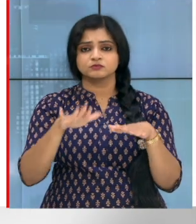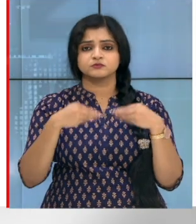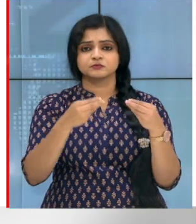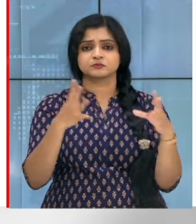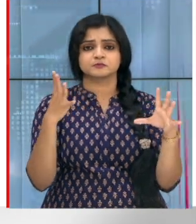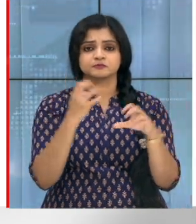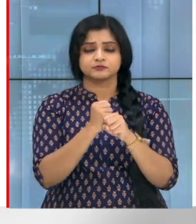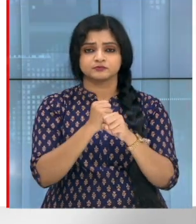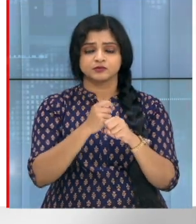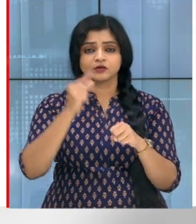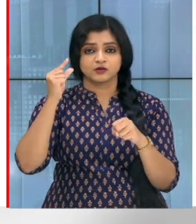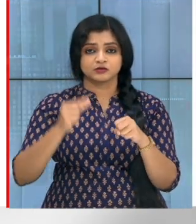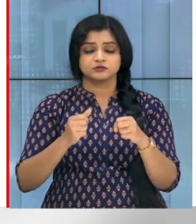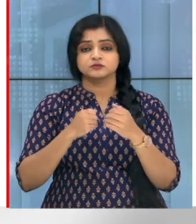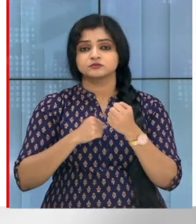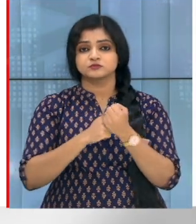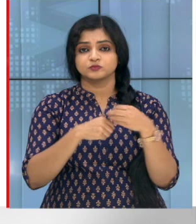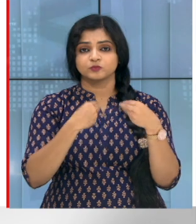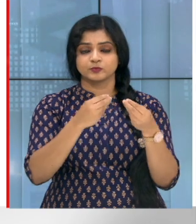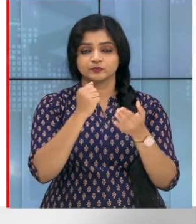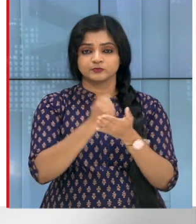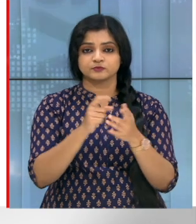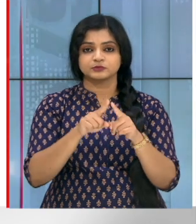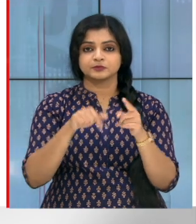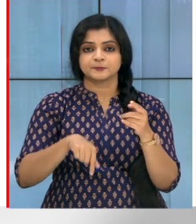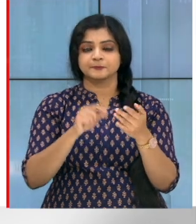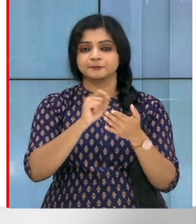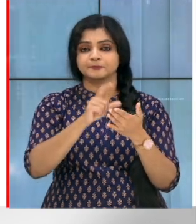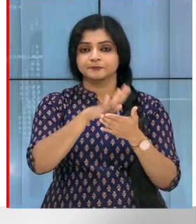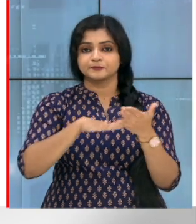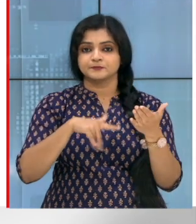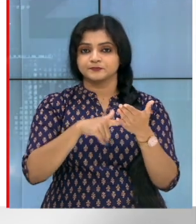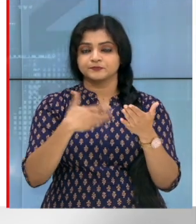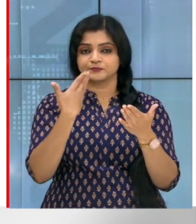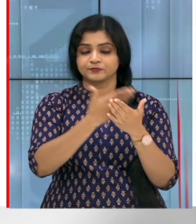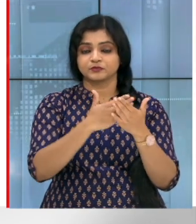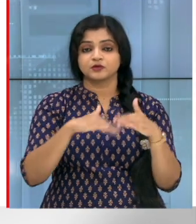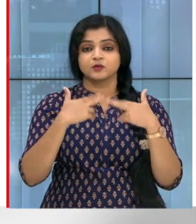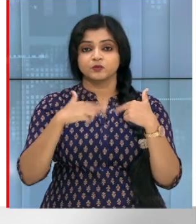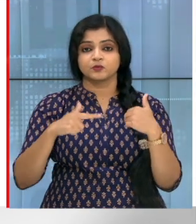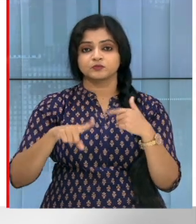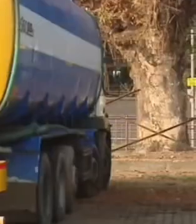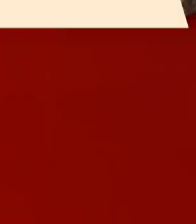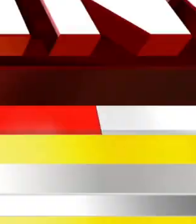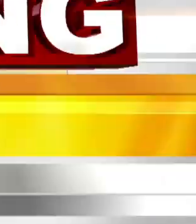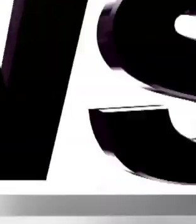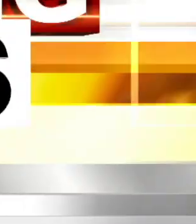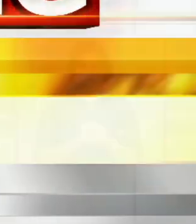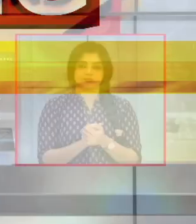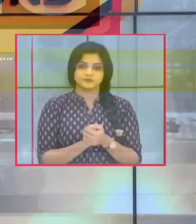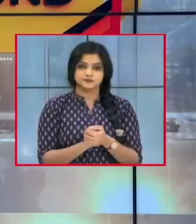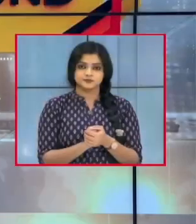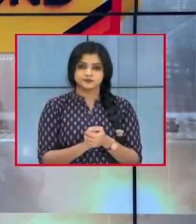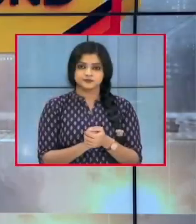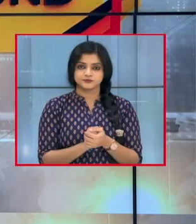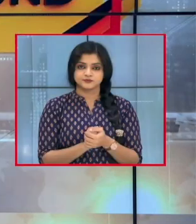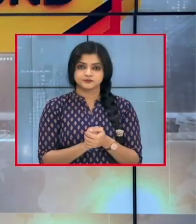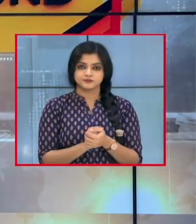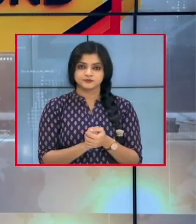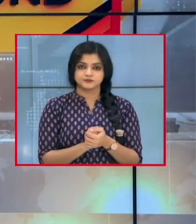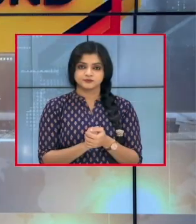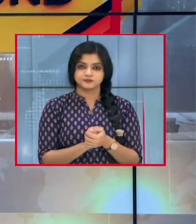ഇടപെടൽ ഈ ഹർജിയിൽ ആവശ്യപ്പെടുകയും ചെയ്യുന്നുണ്ട്. ഹർജി ഹൈക്കോടതി നാളെ പരിഗണിച്ചേക്കും. ശരി, ശ്രീകാന്താണ് വിവരങ്ങൾ